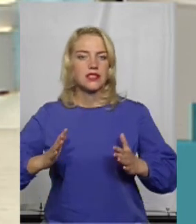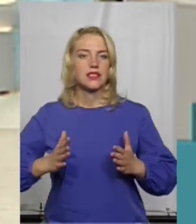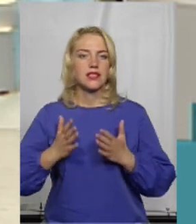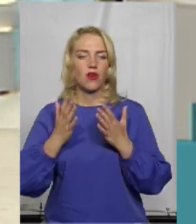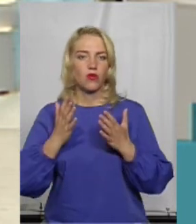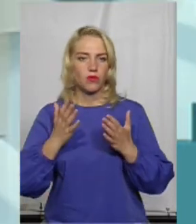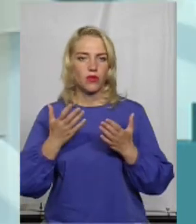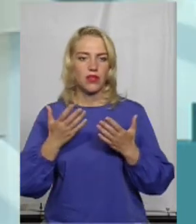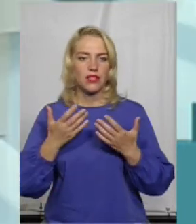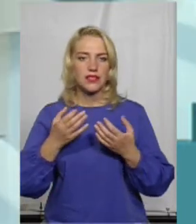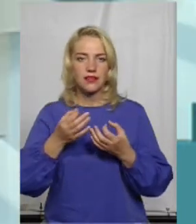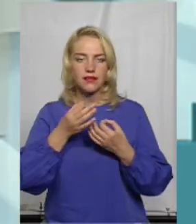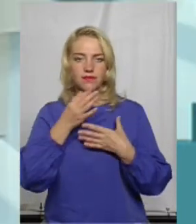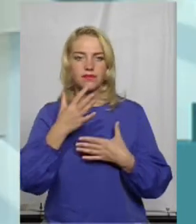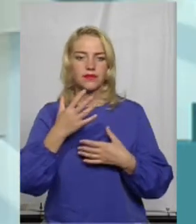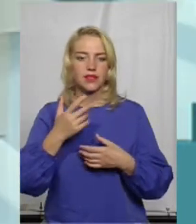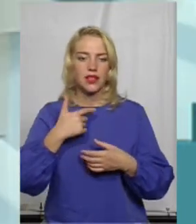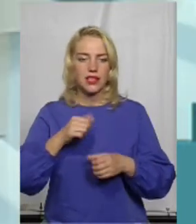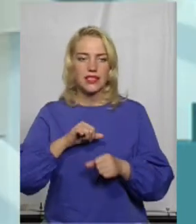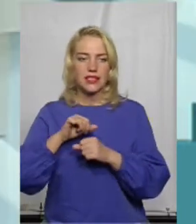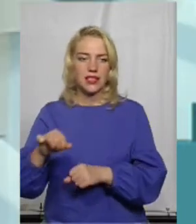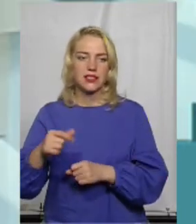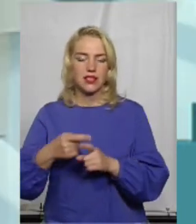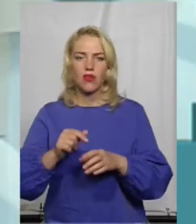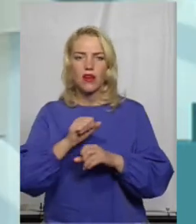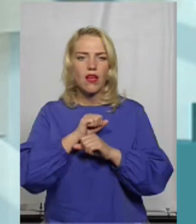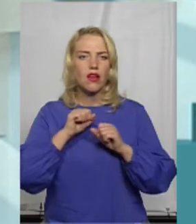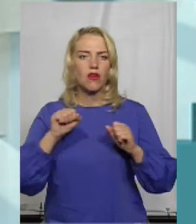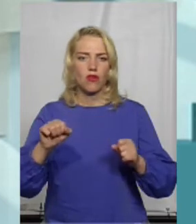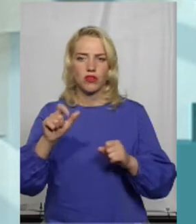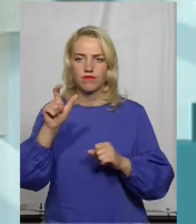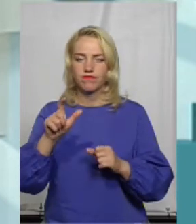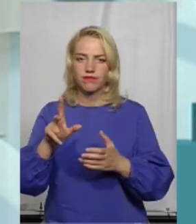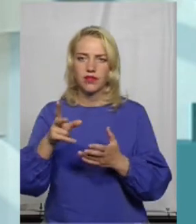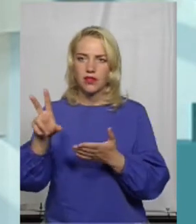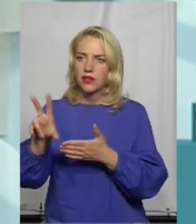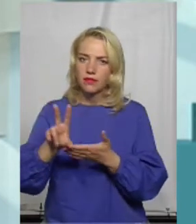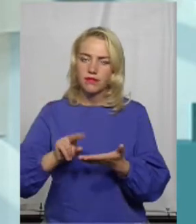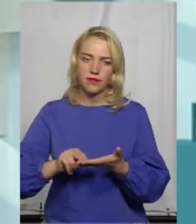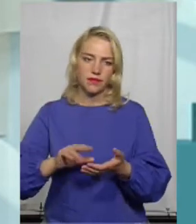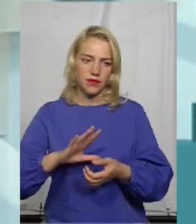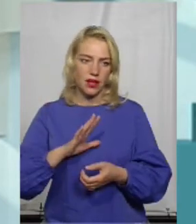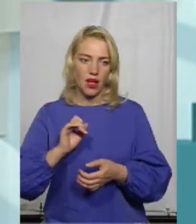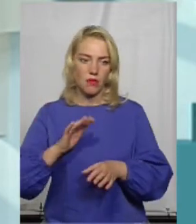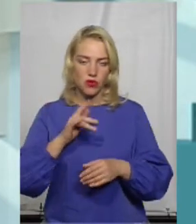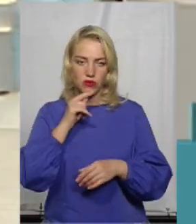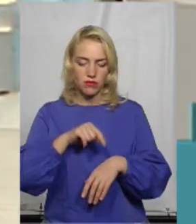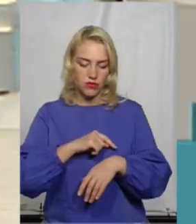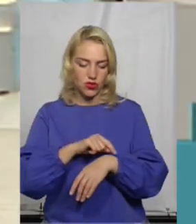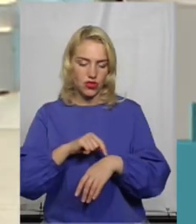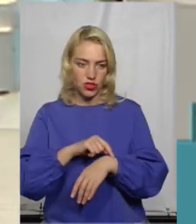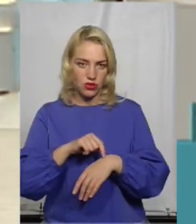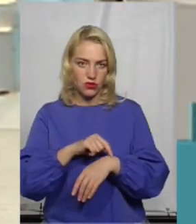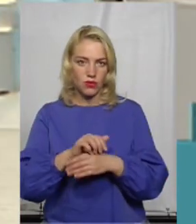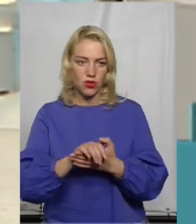нашими захисниками і захисницями, це були герої і героїні, на яких рівнялися. Потім з часом